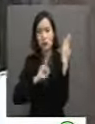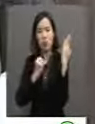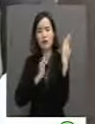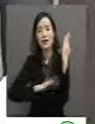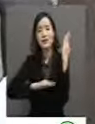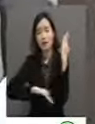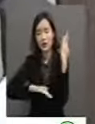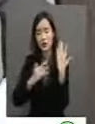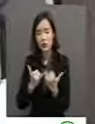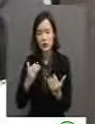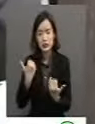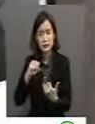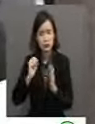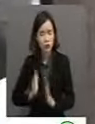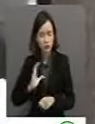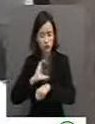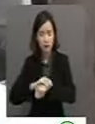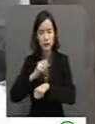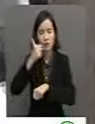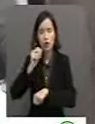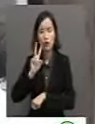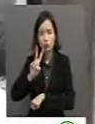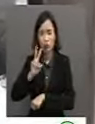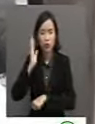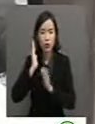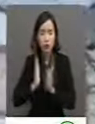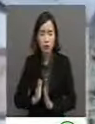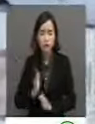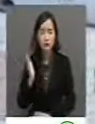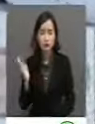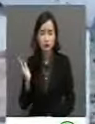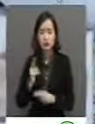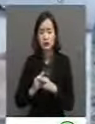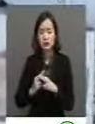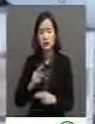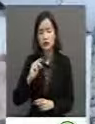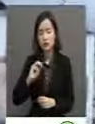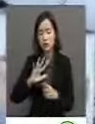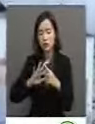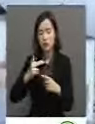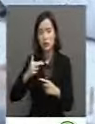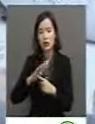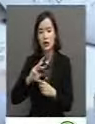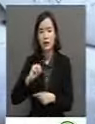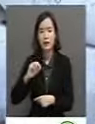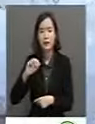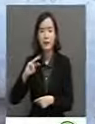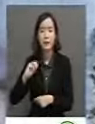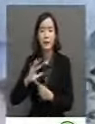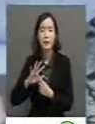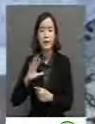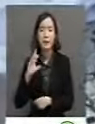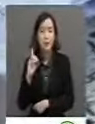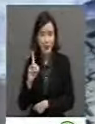ำนวนนี้ครับ10คนจับกลุ่มได้2คนก็คือนายมูฮัมหมัดมูฮิผู้ต้องหาร่วมกันวางระเบิดบริเวณหาดป่าตอง